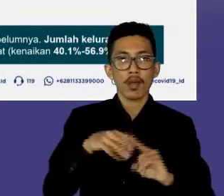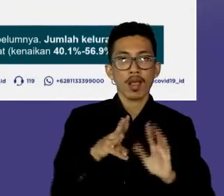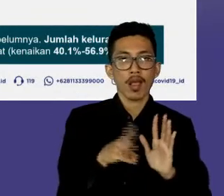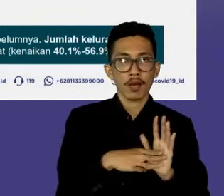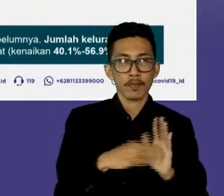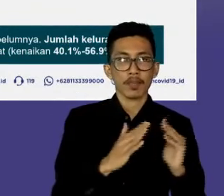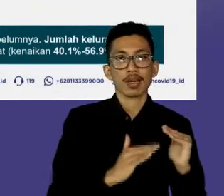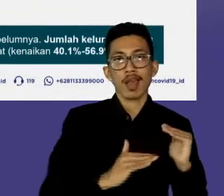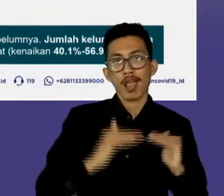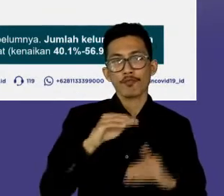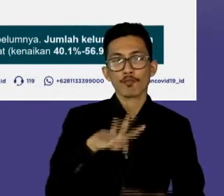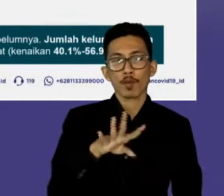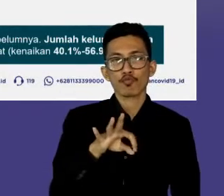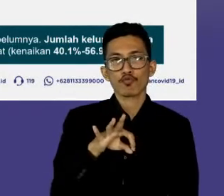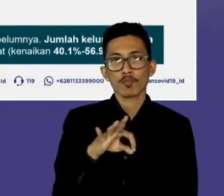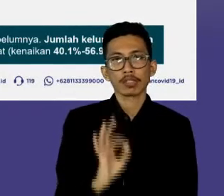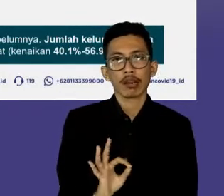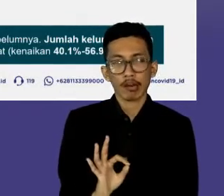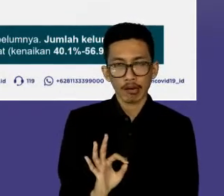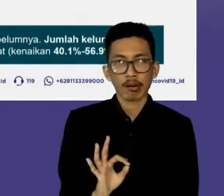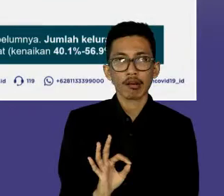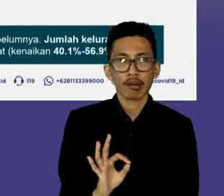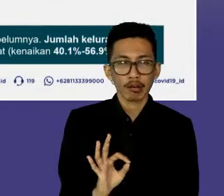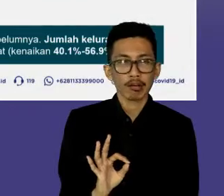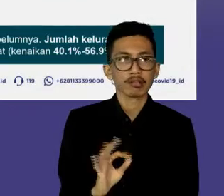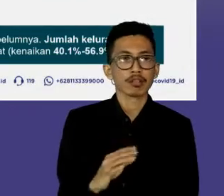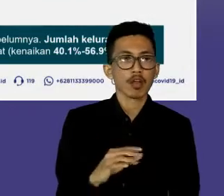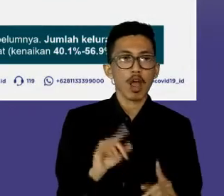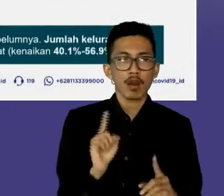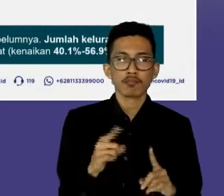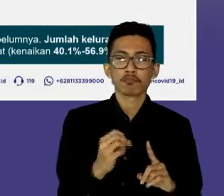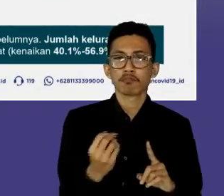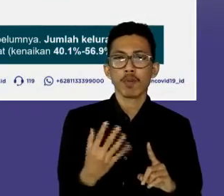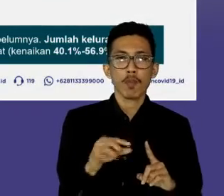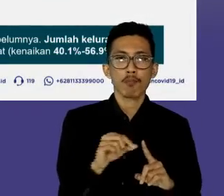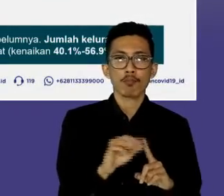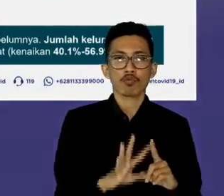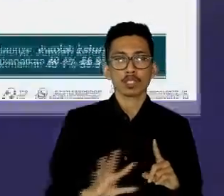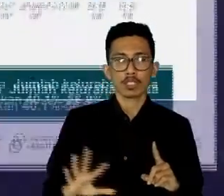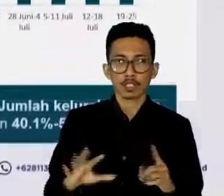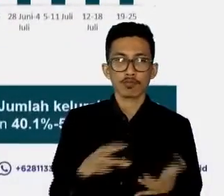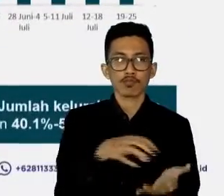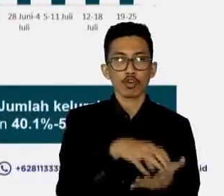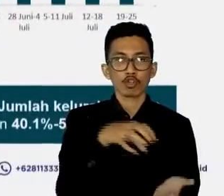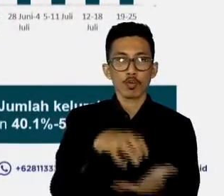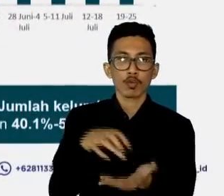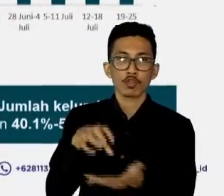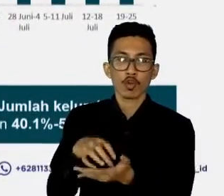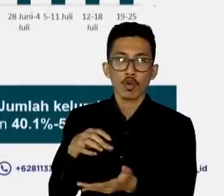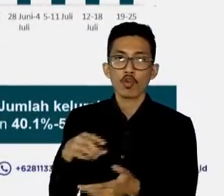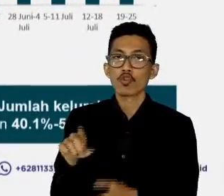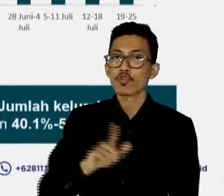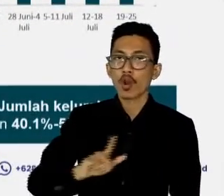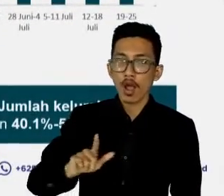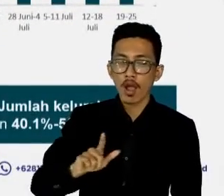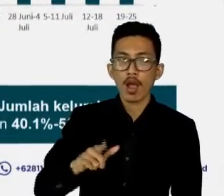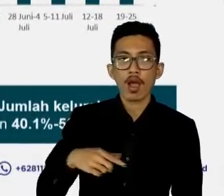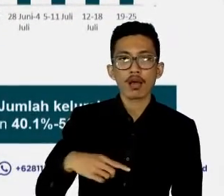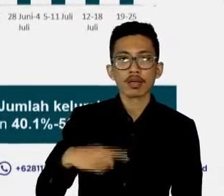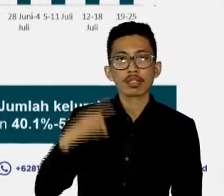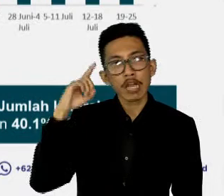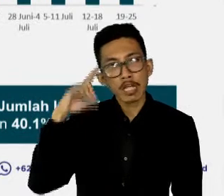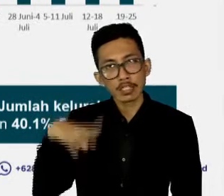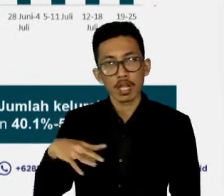Naiknya sekitar 40%-an lah ya yang sudah menaik. Provinsi-provinsi, posko kelurahan dan desa melaporkan kegiatan-kegiatan yang